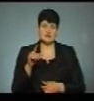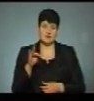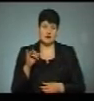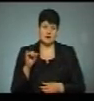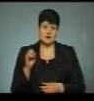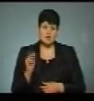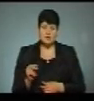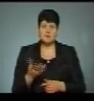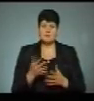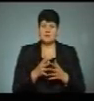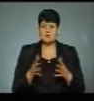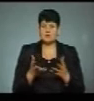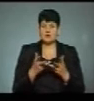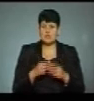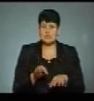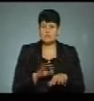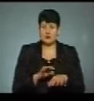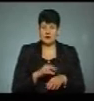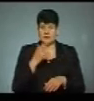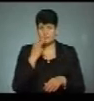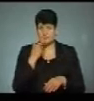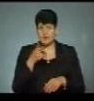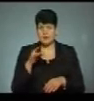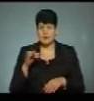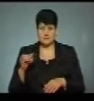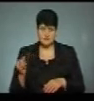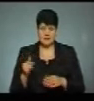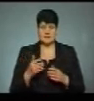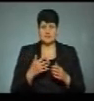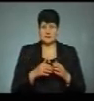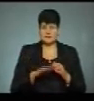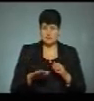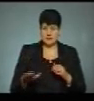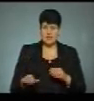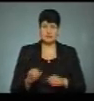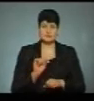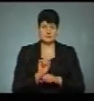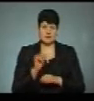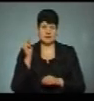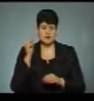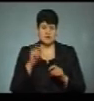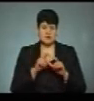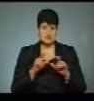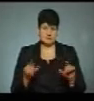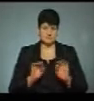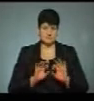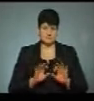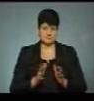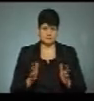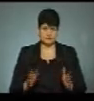про кількість хворих на грип та ГРВІ серед школярів області та карантин у навчальних закладах Богдана Сарабун